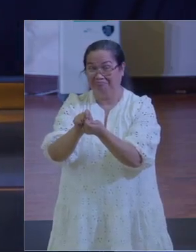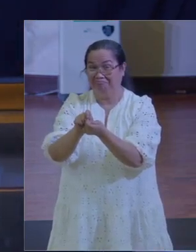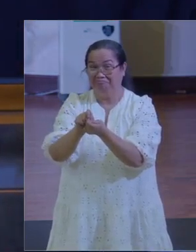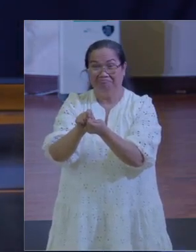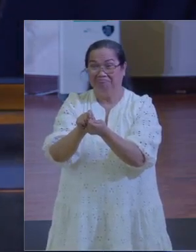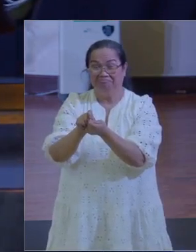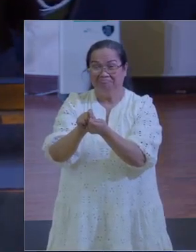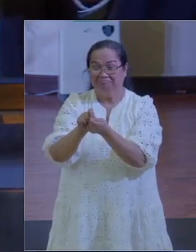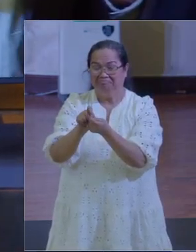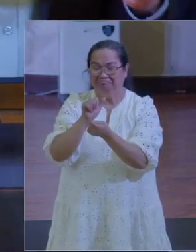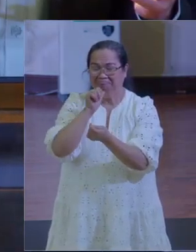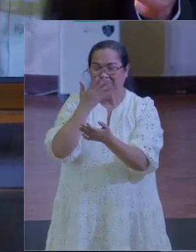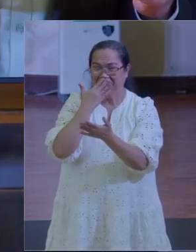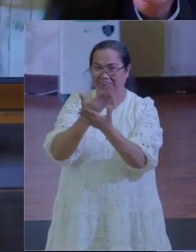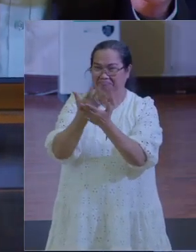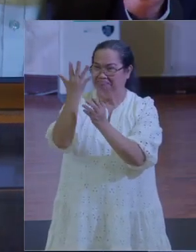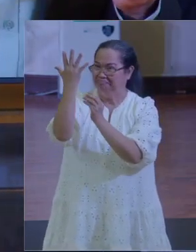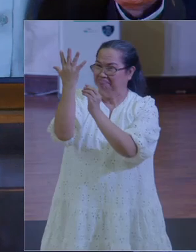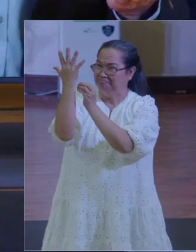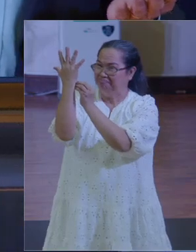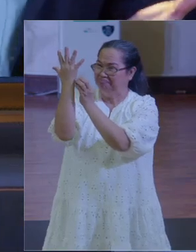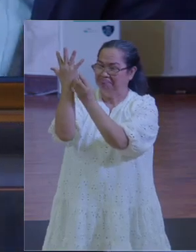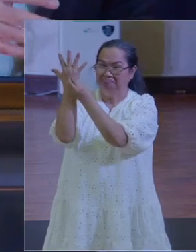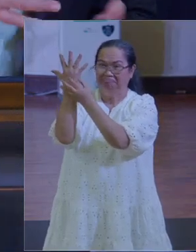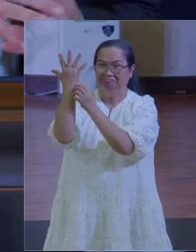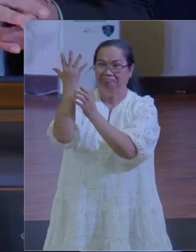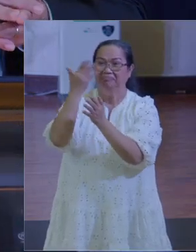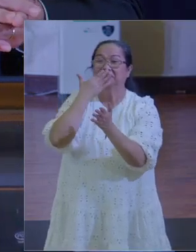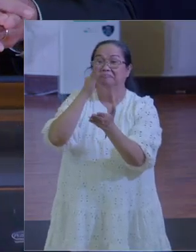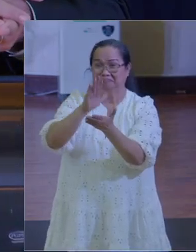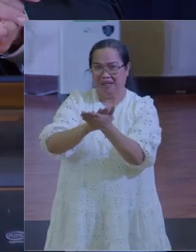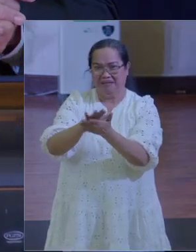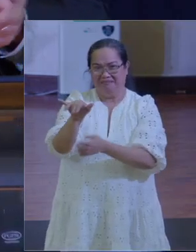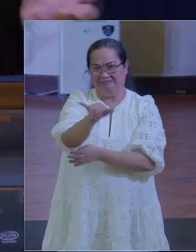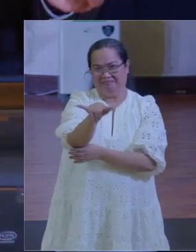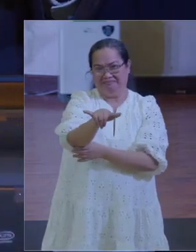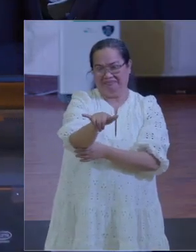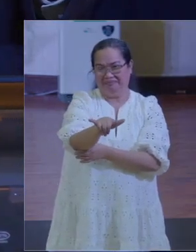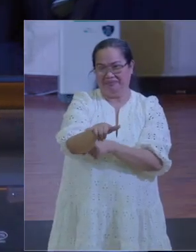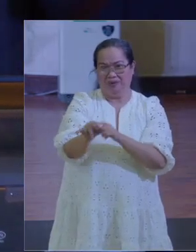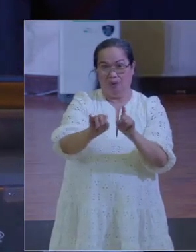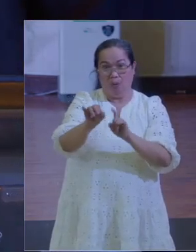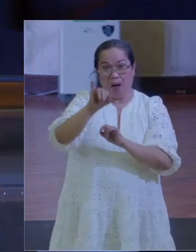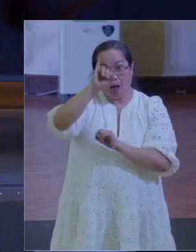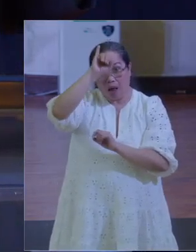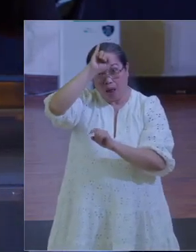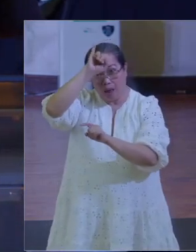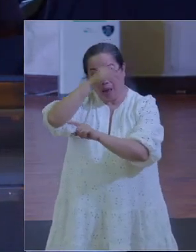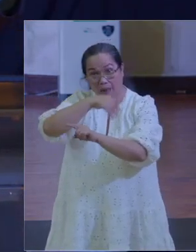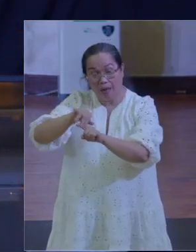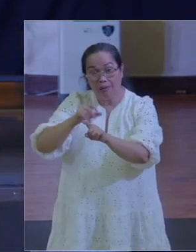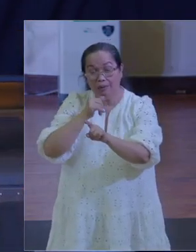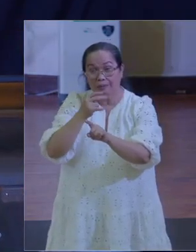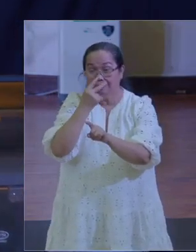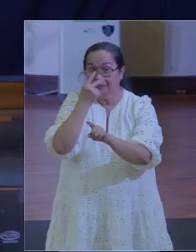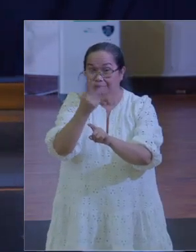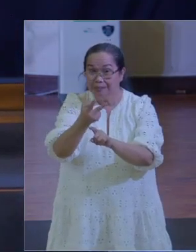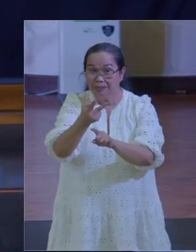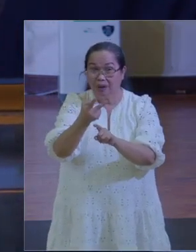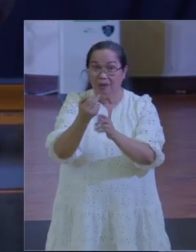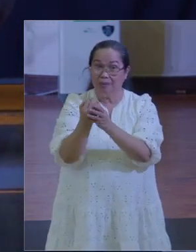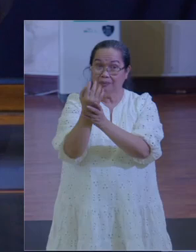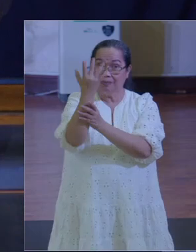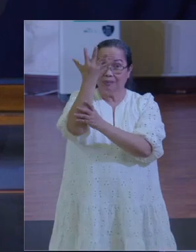ng mabuting bunga ay ang pagkakaroon ng kasamaan. Walang inosenteng baog sa hindi nakakakitang puno